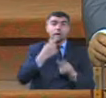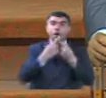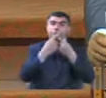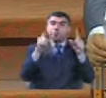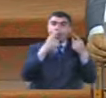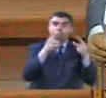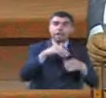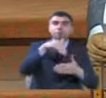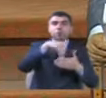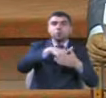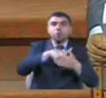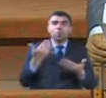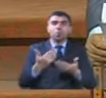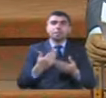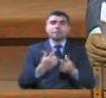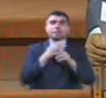في بلادنا